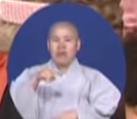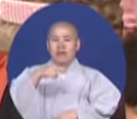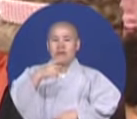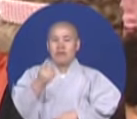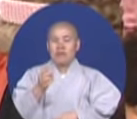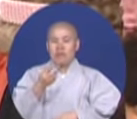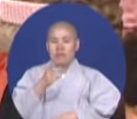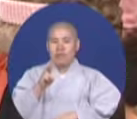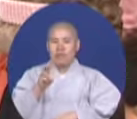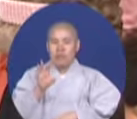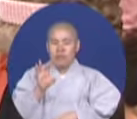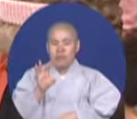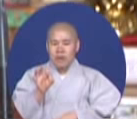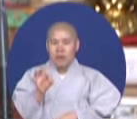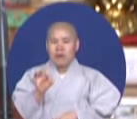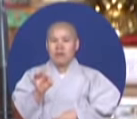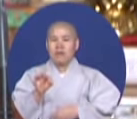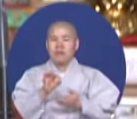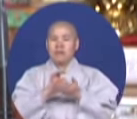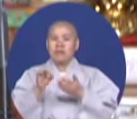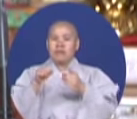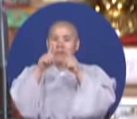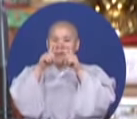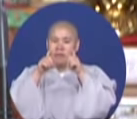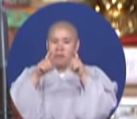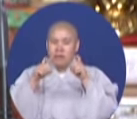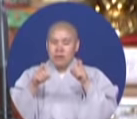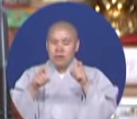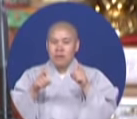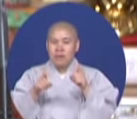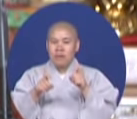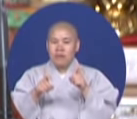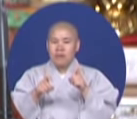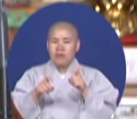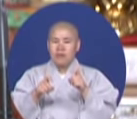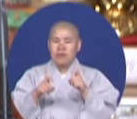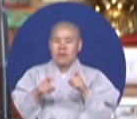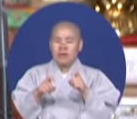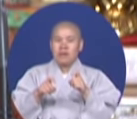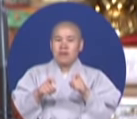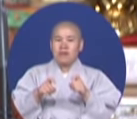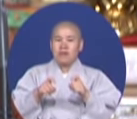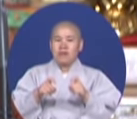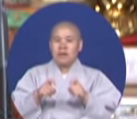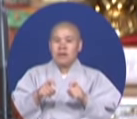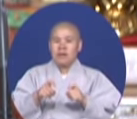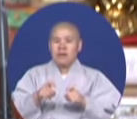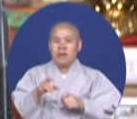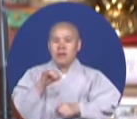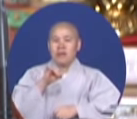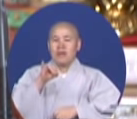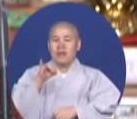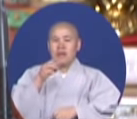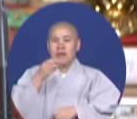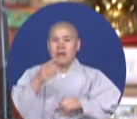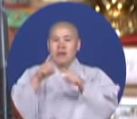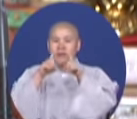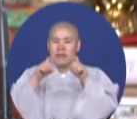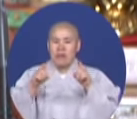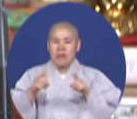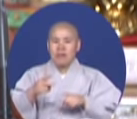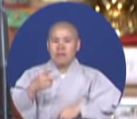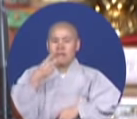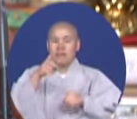용어입니다. 그게. 그 탑은 1탑, 쌍탑, 3탑 이렇게 돼